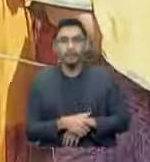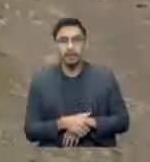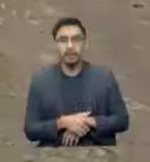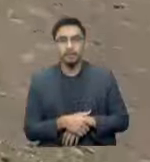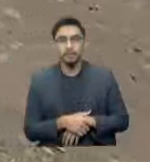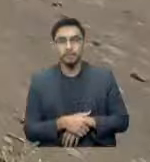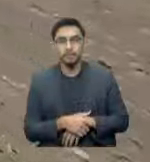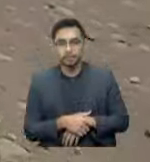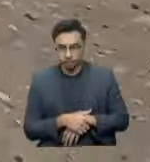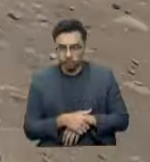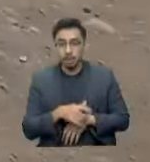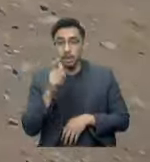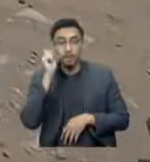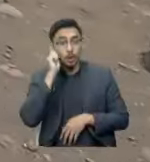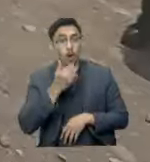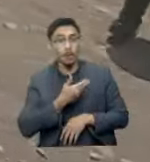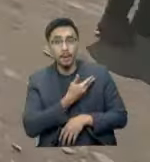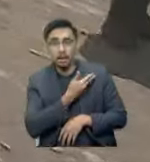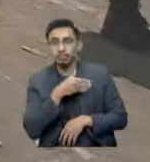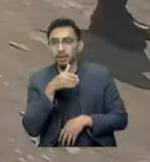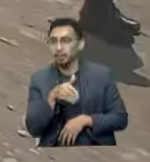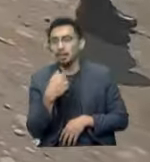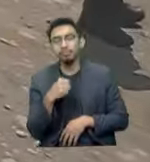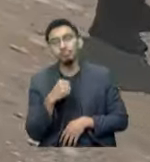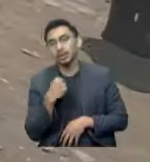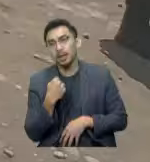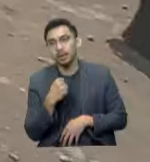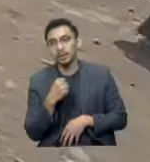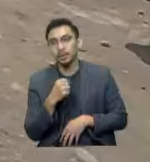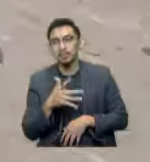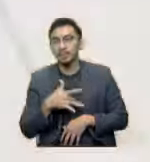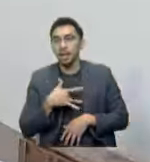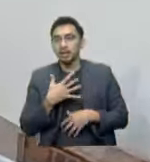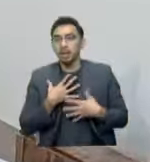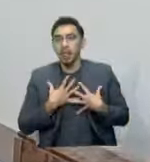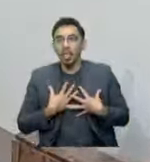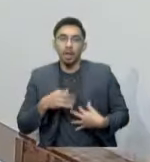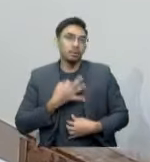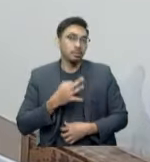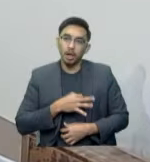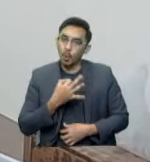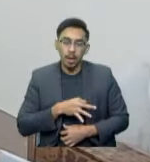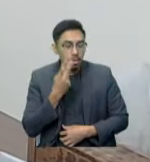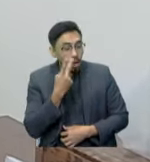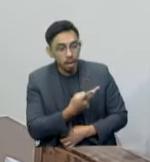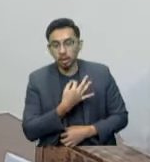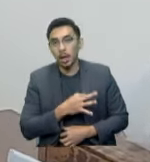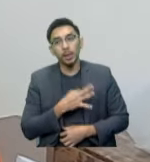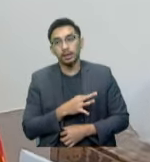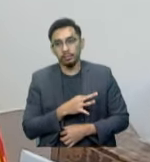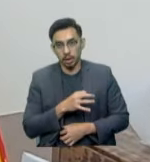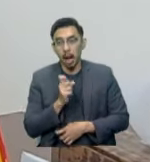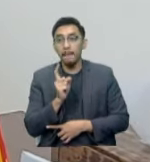Sementara ibu korban tak hadir lantaran tak sanggup menyaksikan pembunuhan anak kesayangannya. Apa rekonstruksi dipindahkan di sini? Kenapa